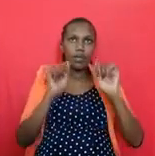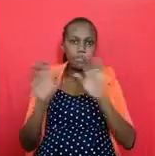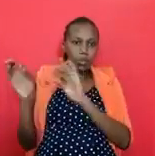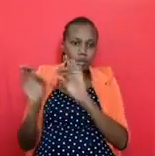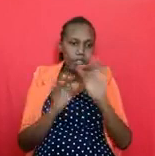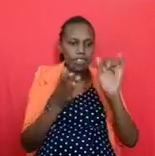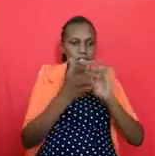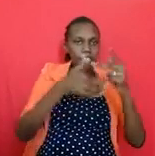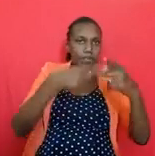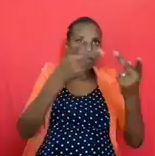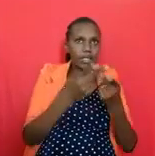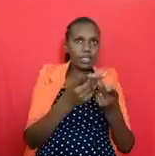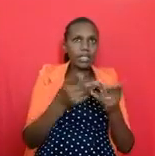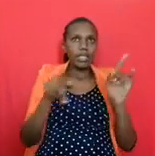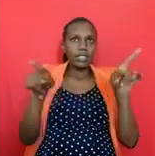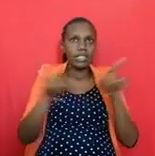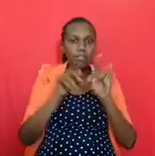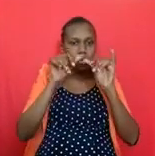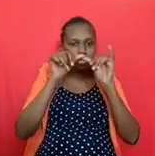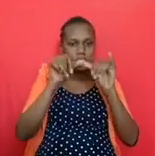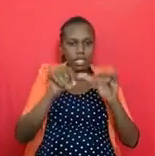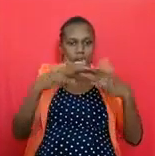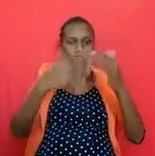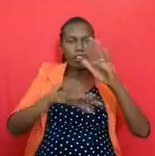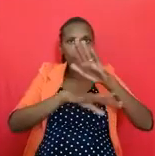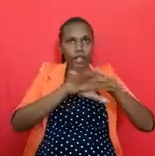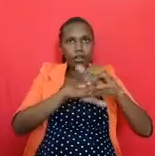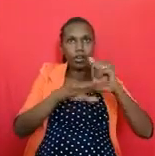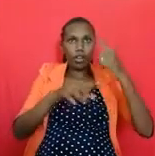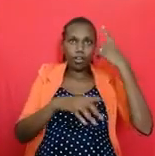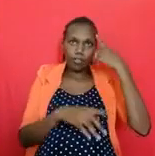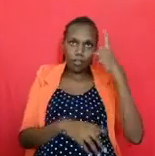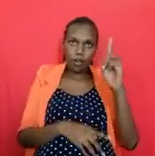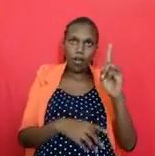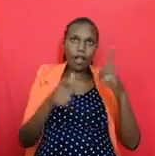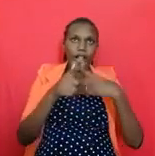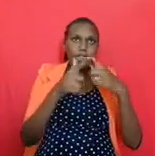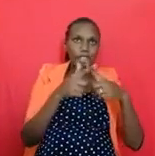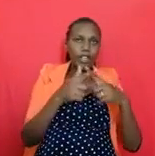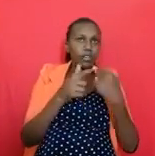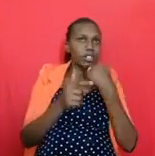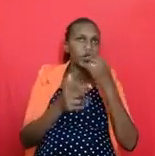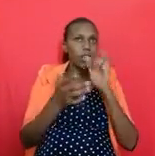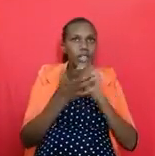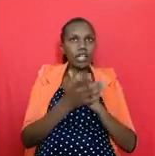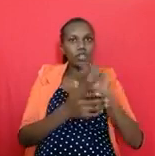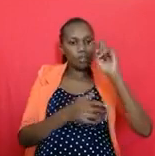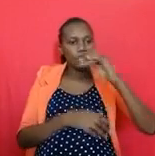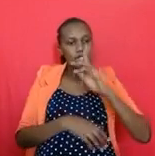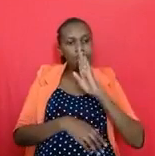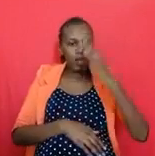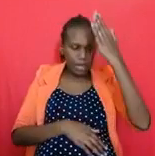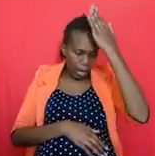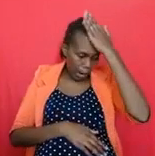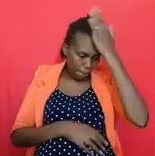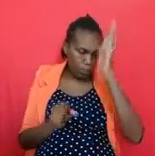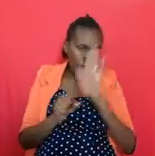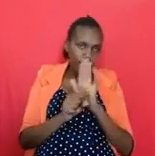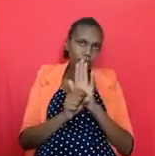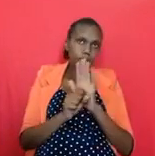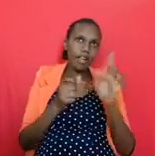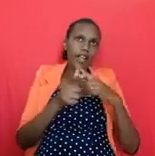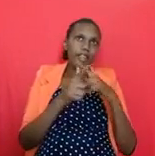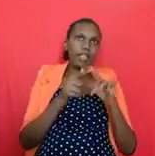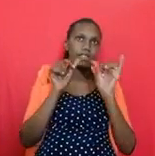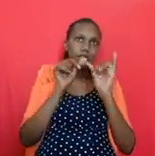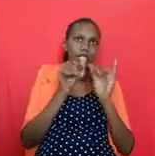tuhote gukinya hau ri tuikare ta uria twitetwo ri Neturerwo no mhaka twenyihie muno na